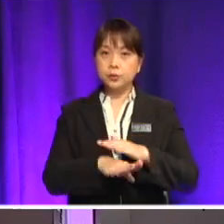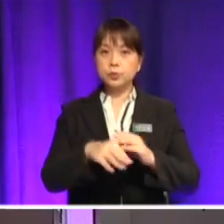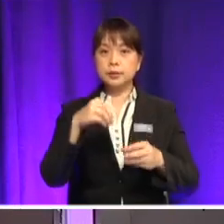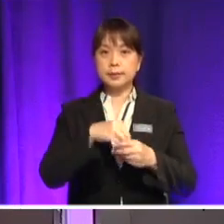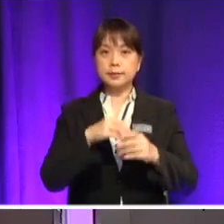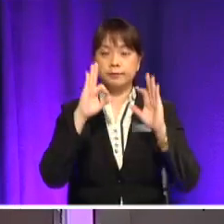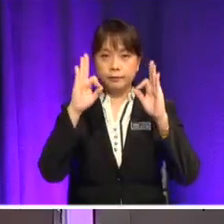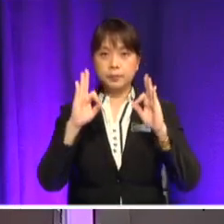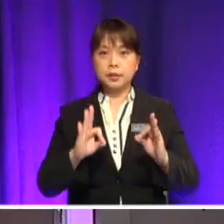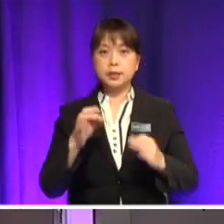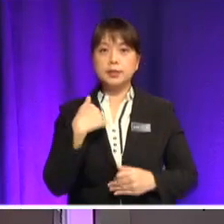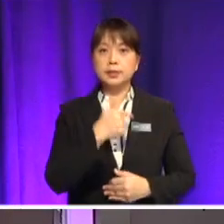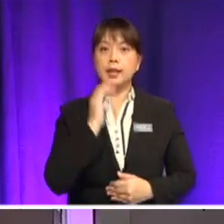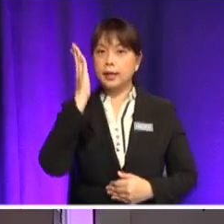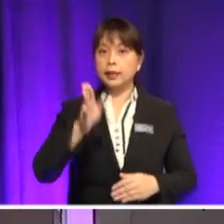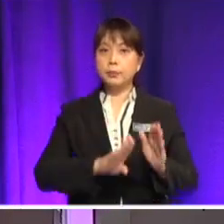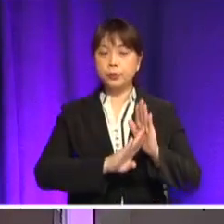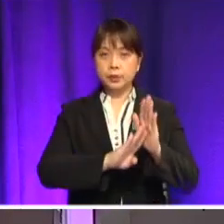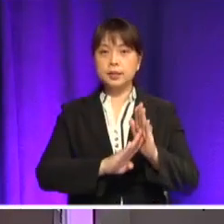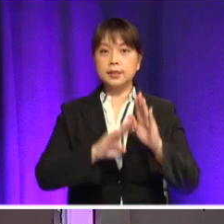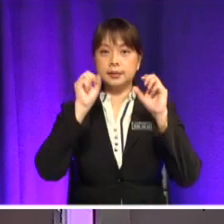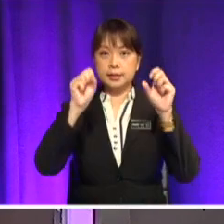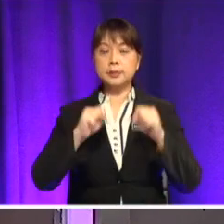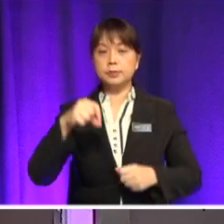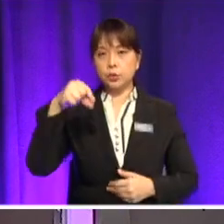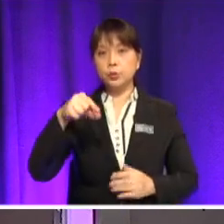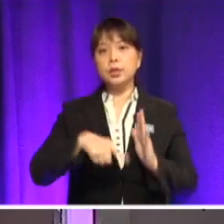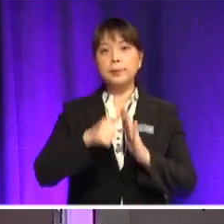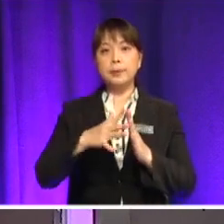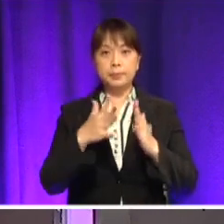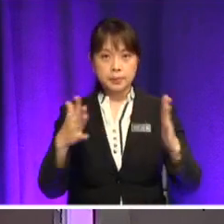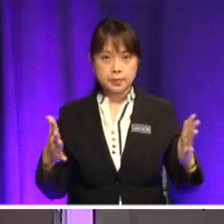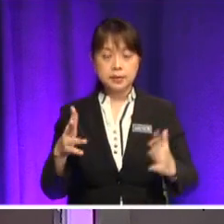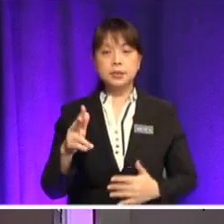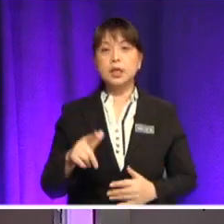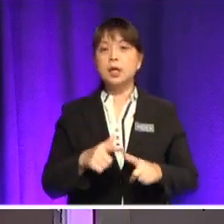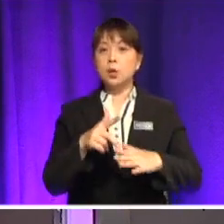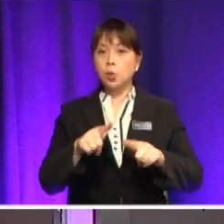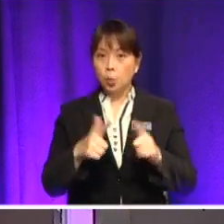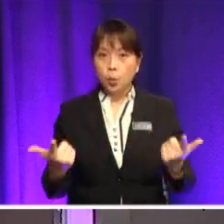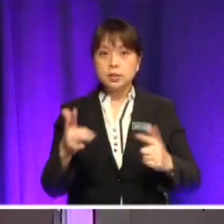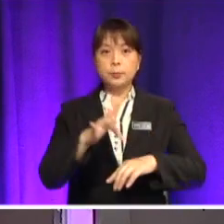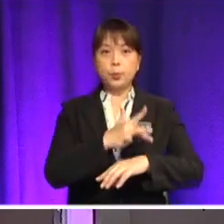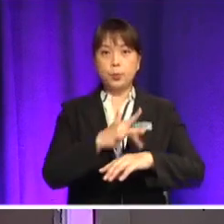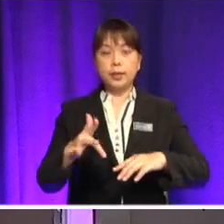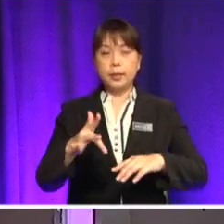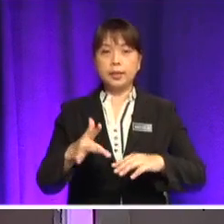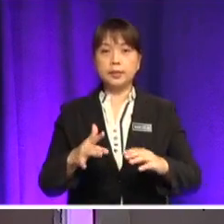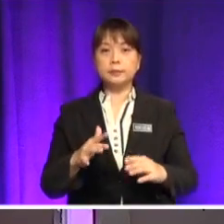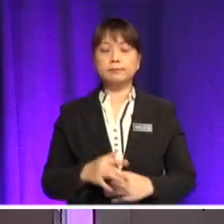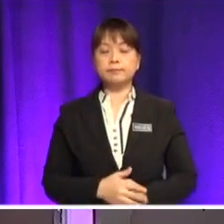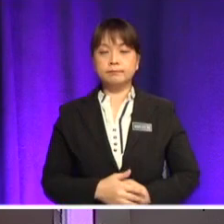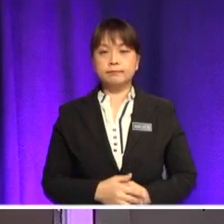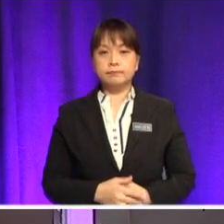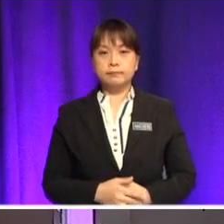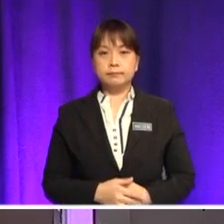akan mencari buktikan bahwa sistem Q lebih besar dia punya nisbah luas permukaan air berbanding dengan sistem B Oke